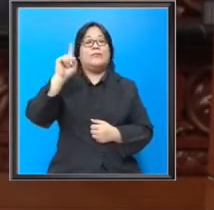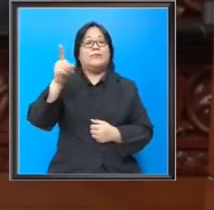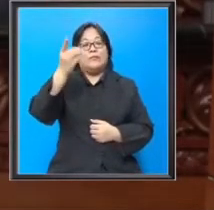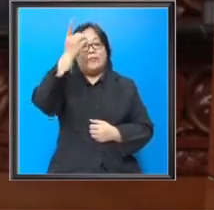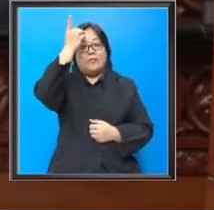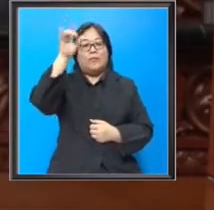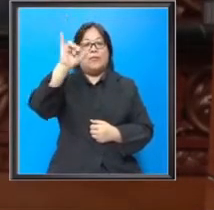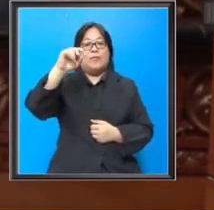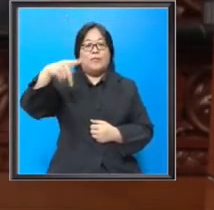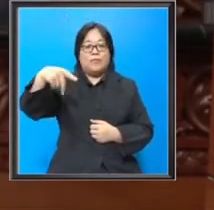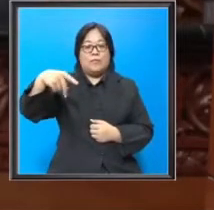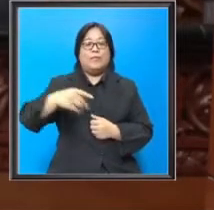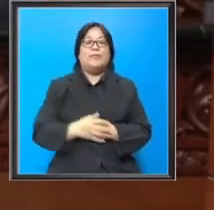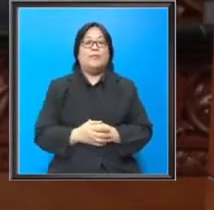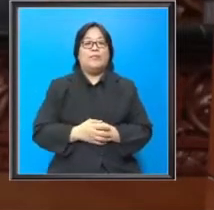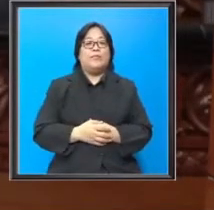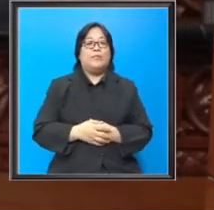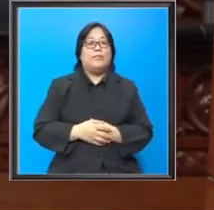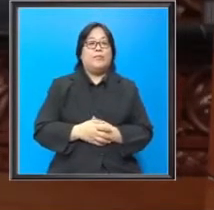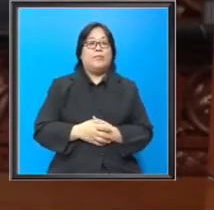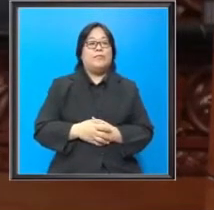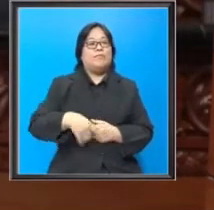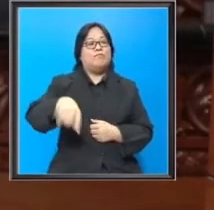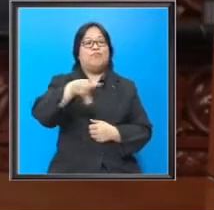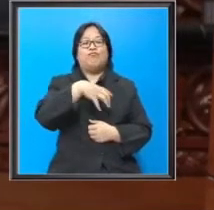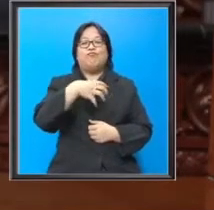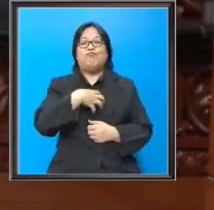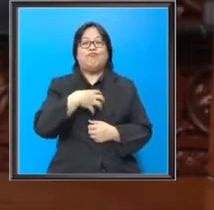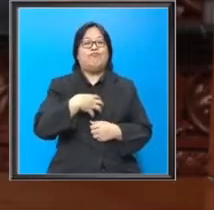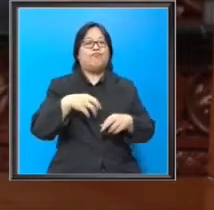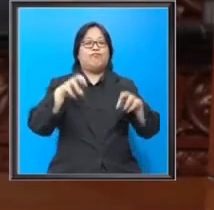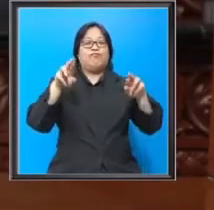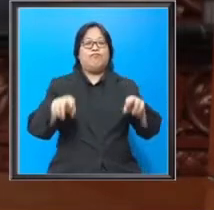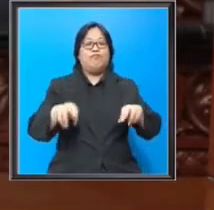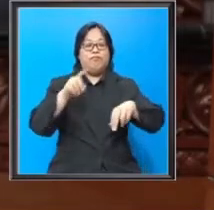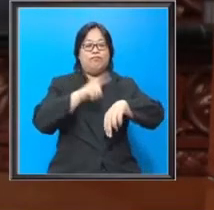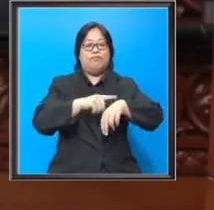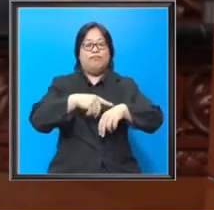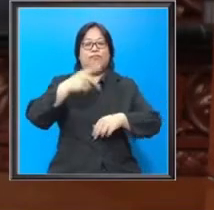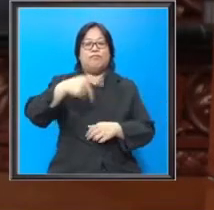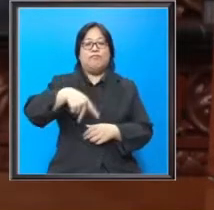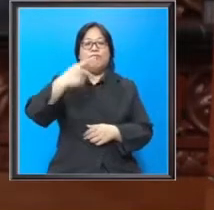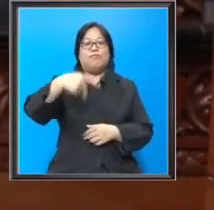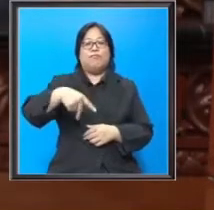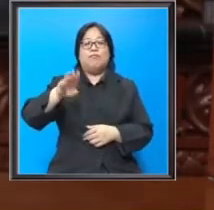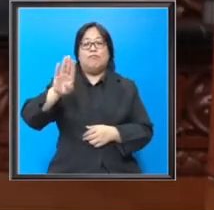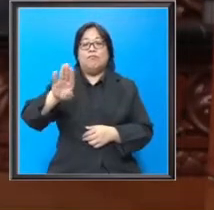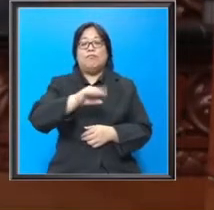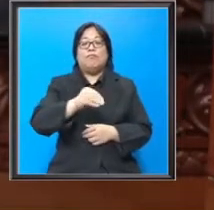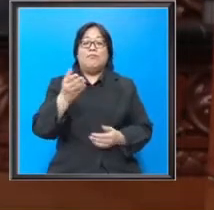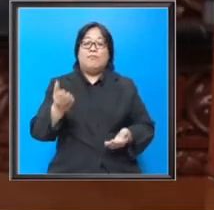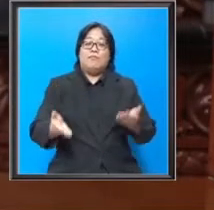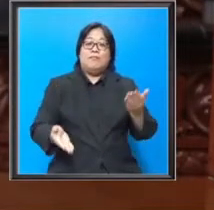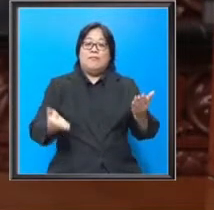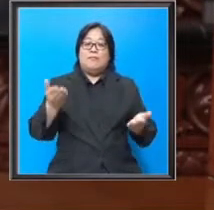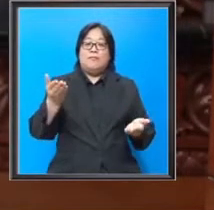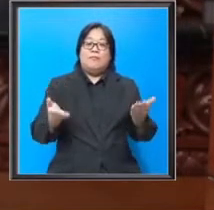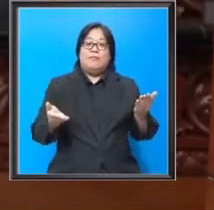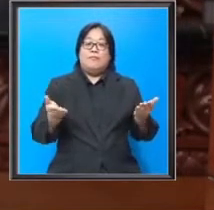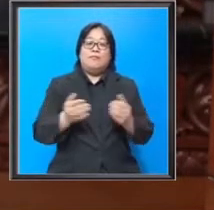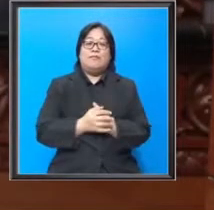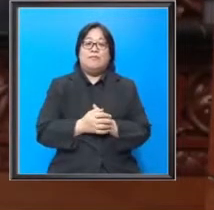betul yang betul dengan nah Aduh rakyat dalam tempoh PBI ini dan mungkin